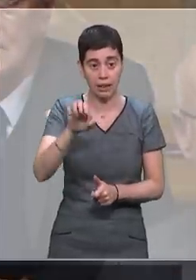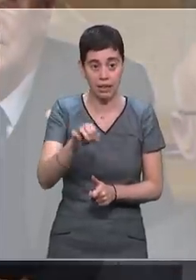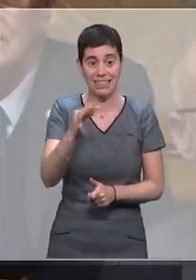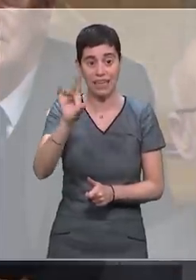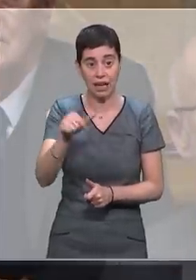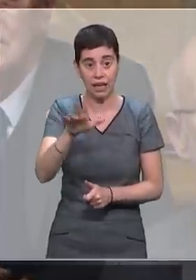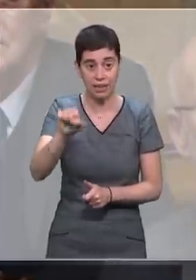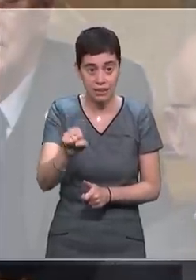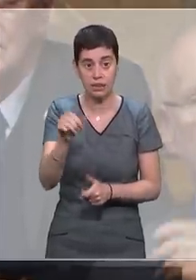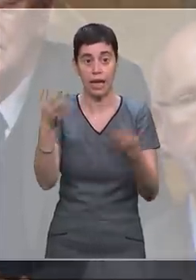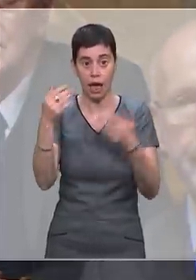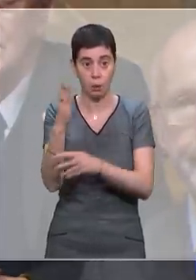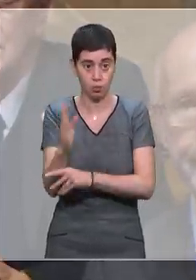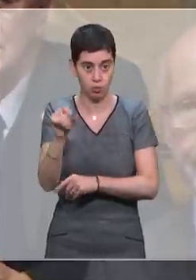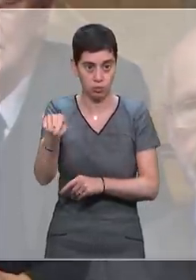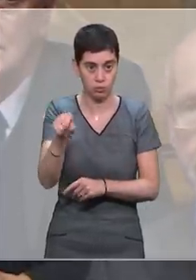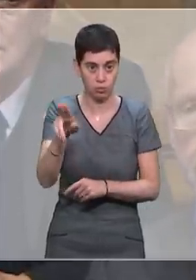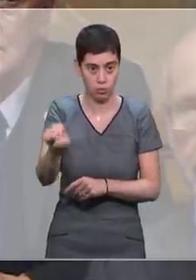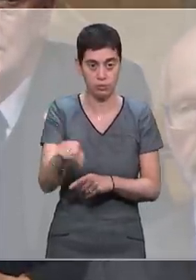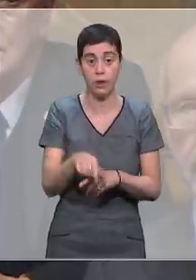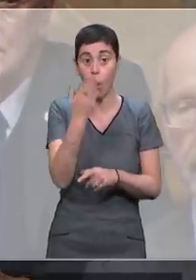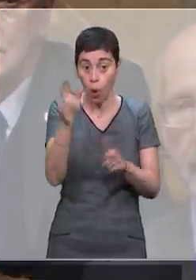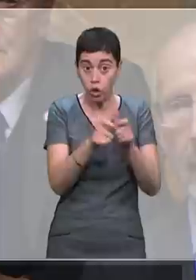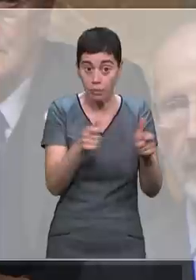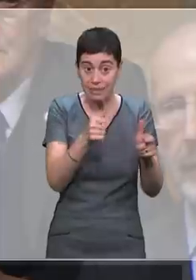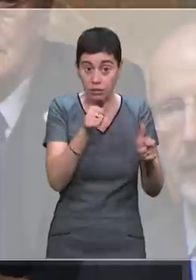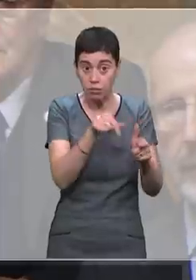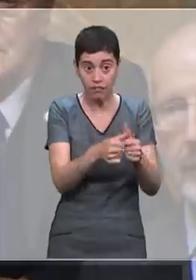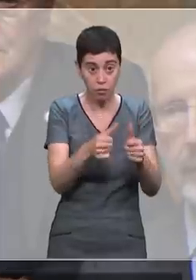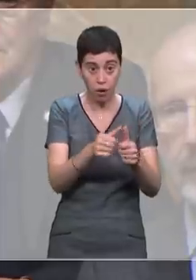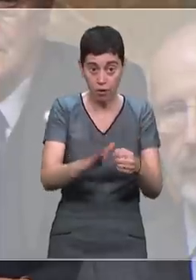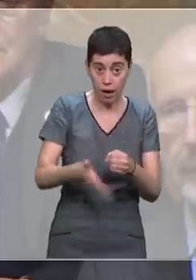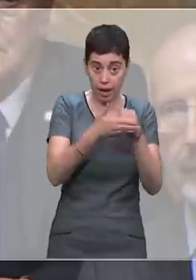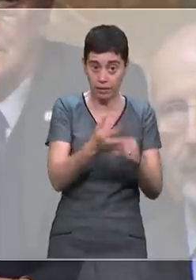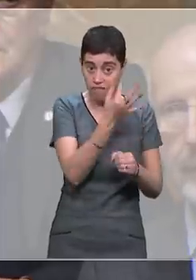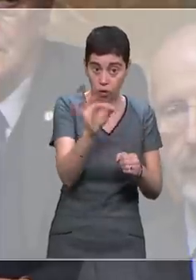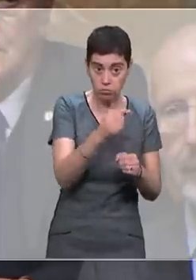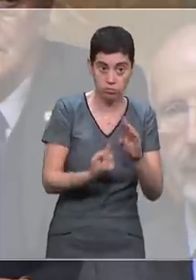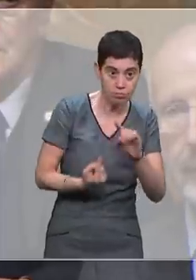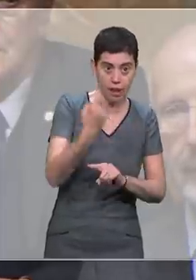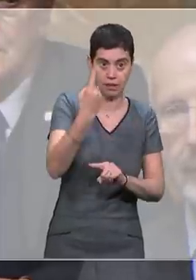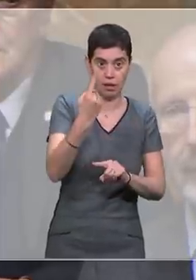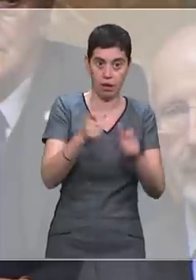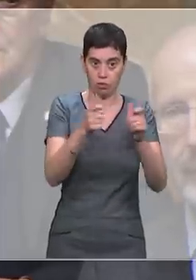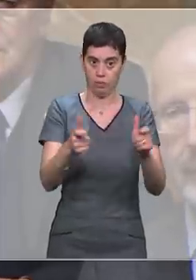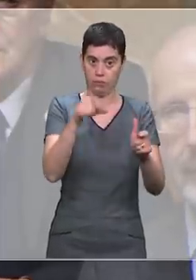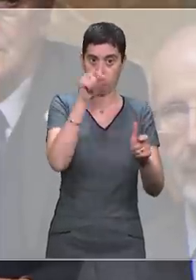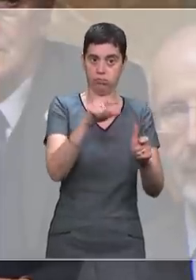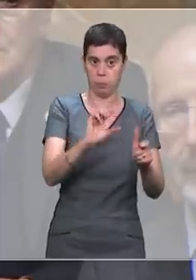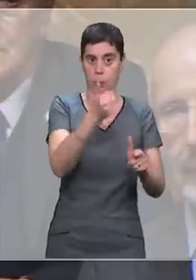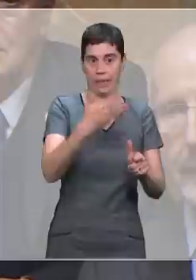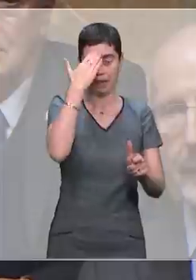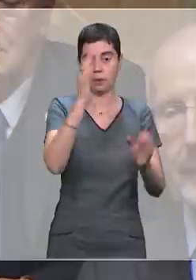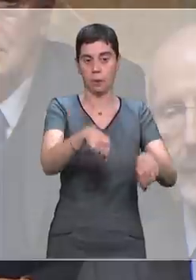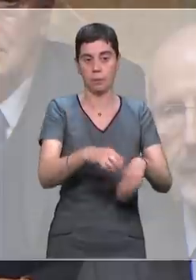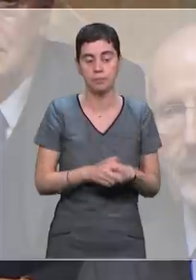ainsi que plusieurs start-up qui, à leur échelle, aident aussi la France à conserver son statut de puissance spatiale. De ces riches